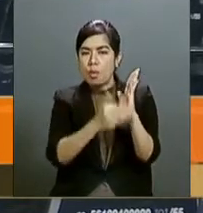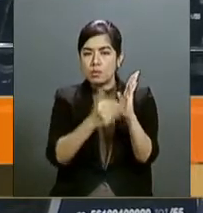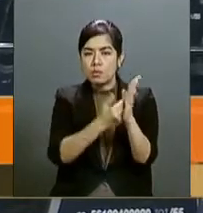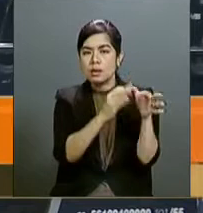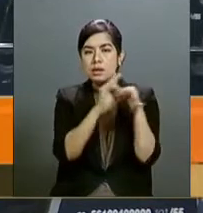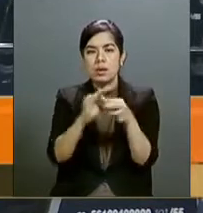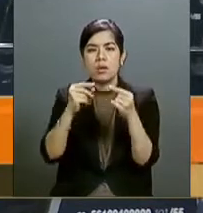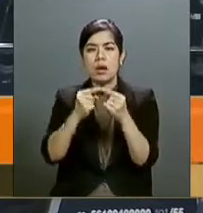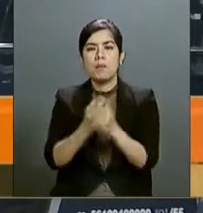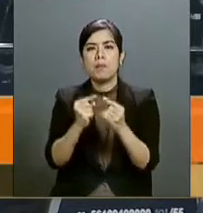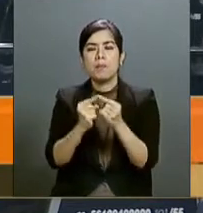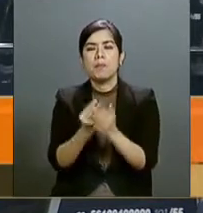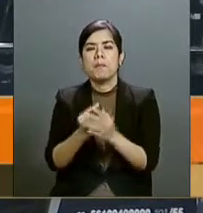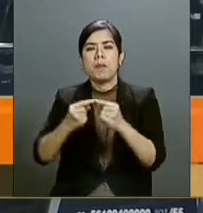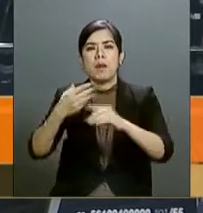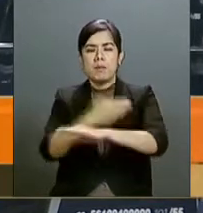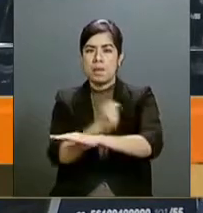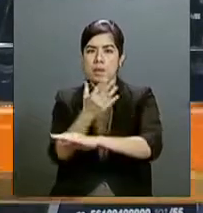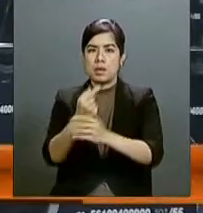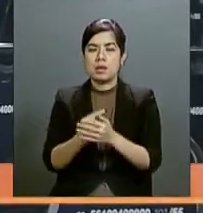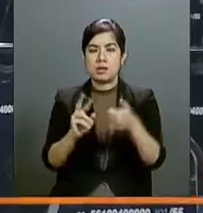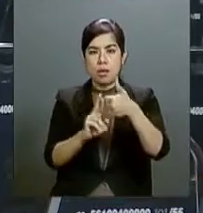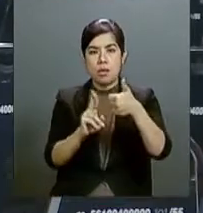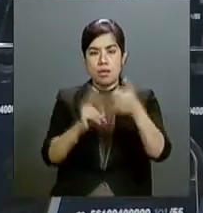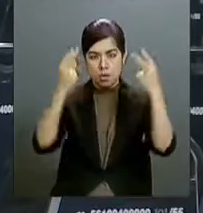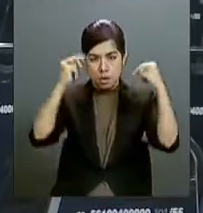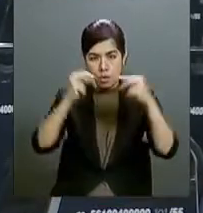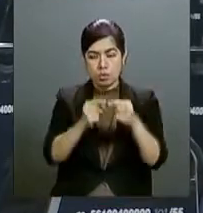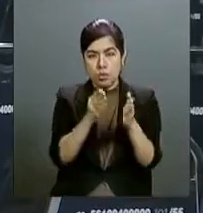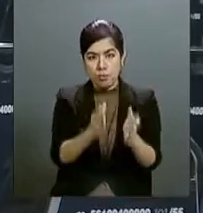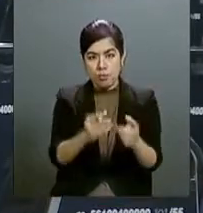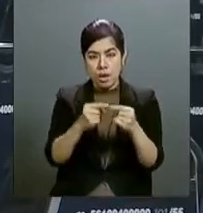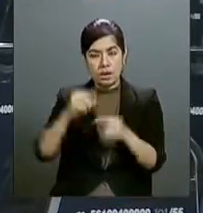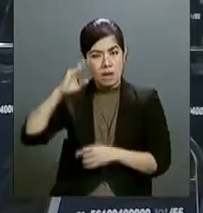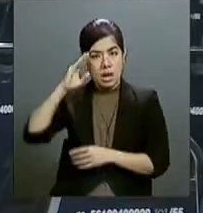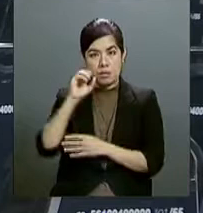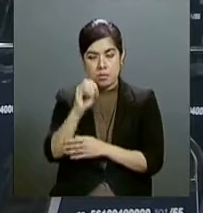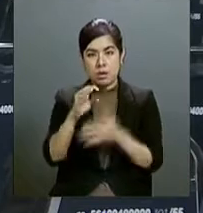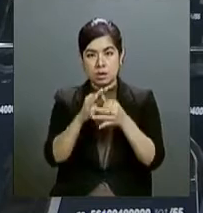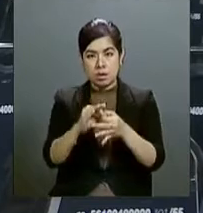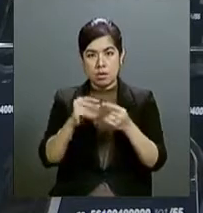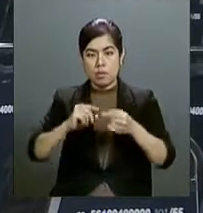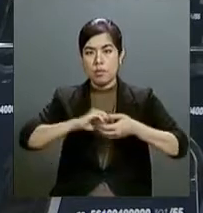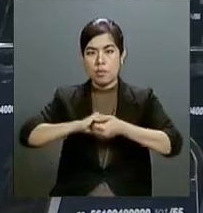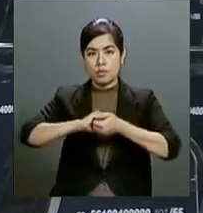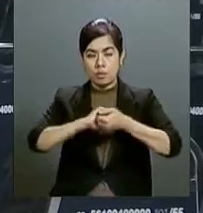างการเมืองค่ะขณะที่รองนายกรัฐมนตรีฝ่ายความมั่นคงนะคะก็ยืนยันถึงความสัมพันธ์